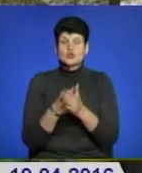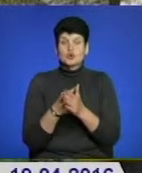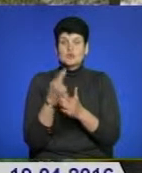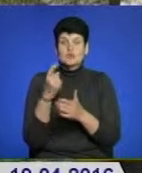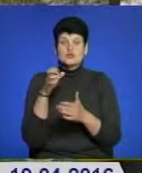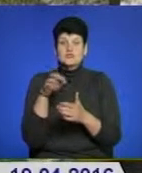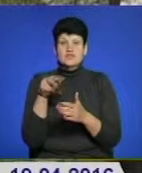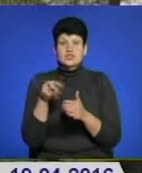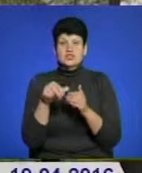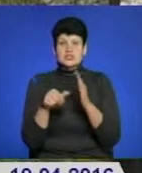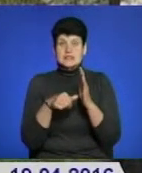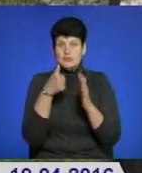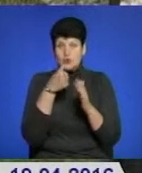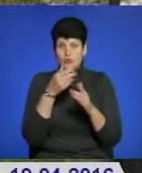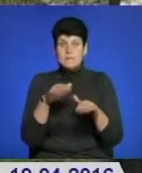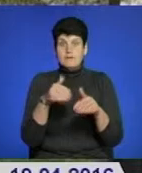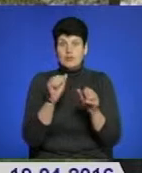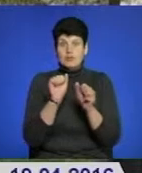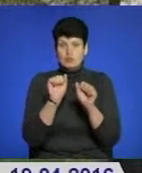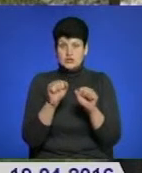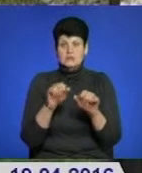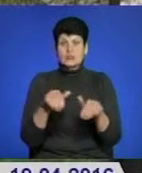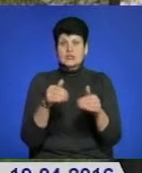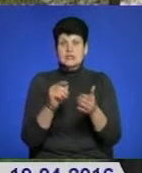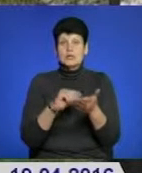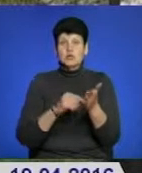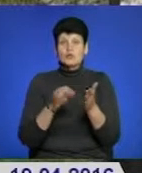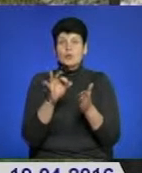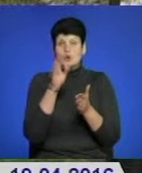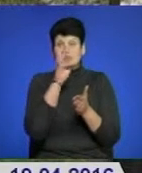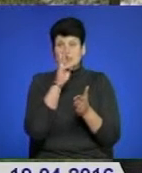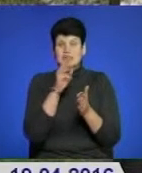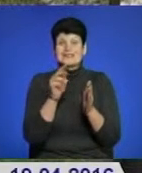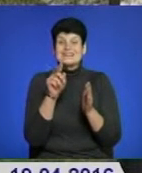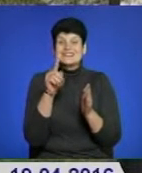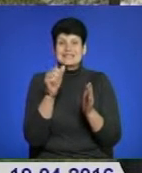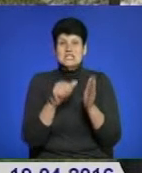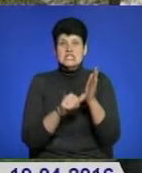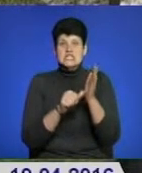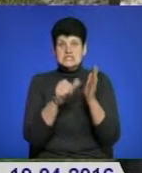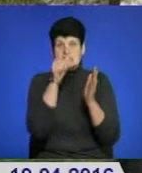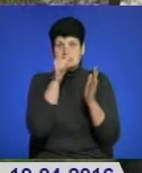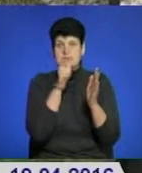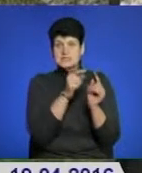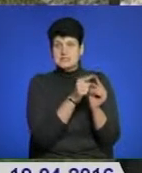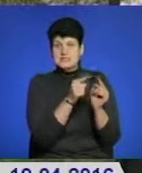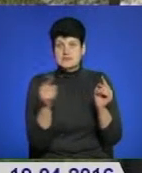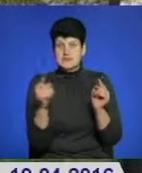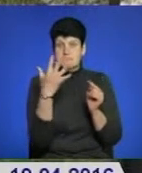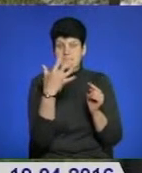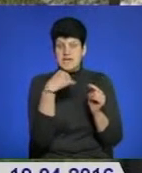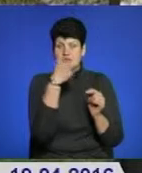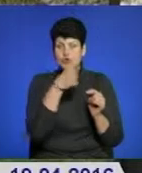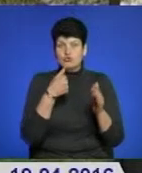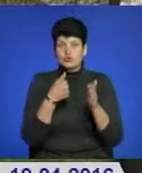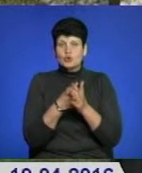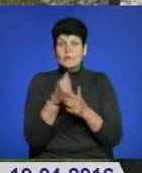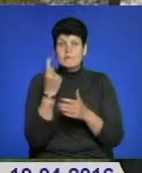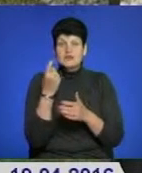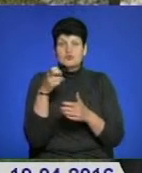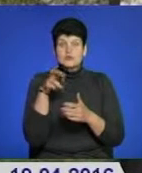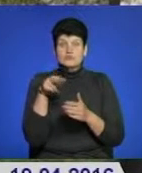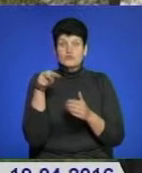2016 року і мала можливість подати таку довідку про заробітну плату за 60 місяців або 5 років до 1